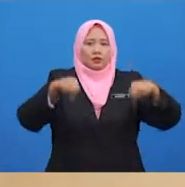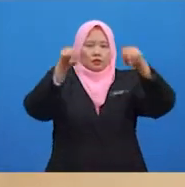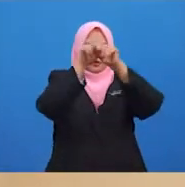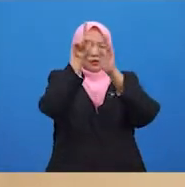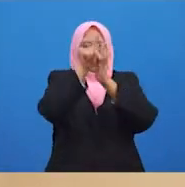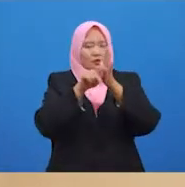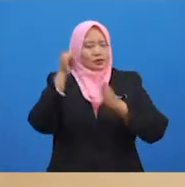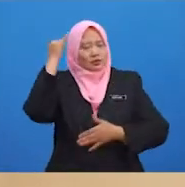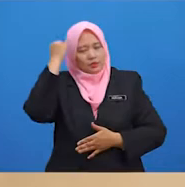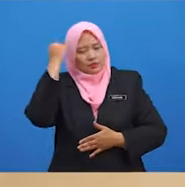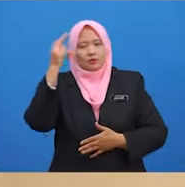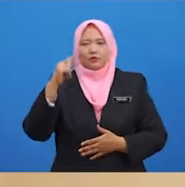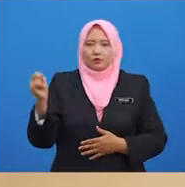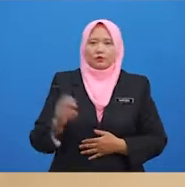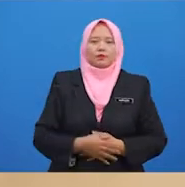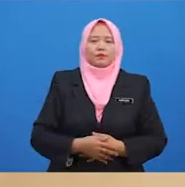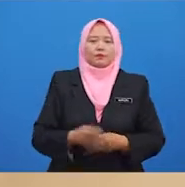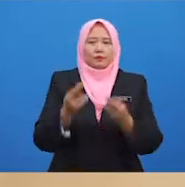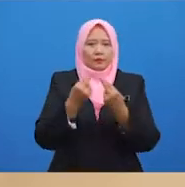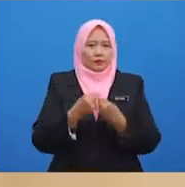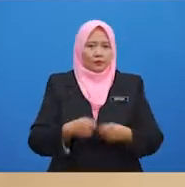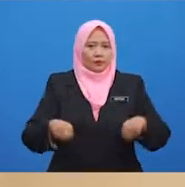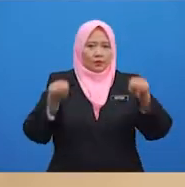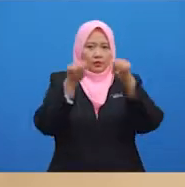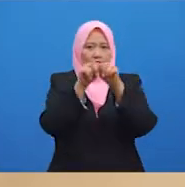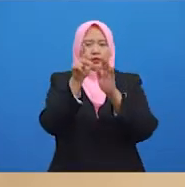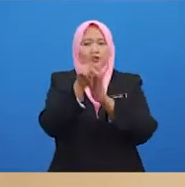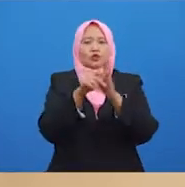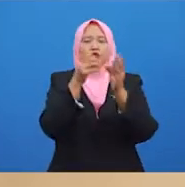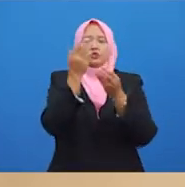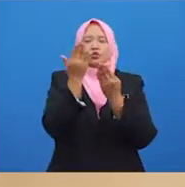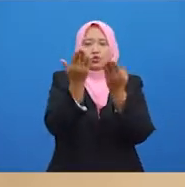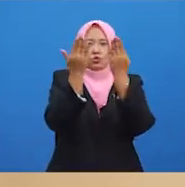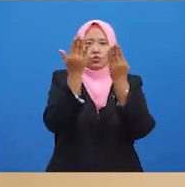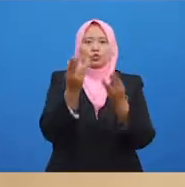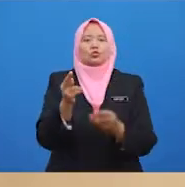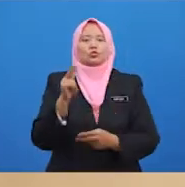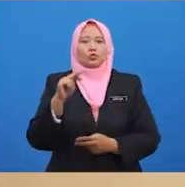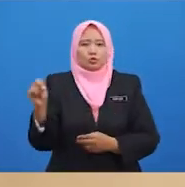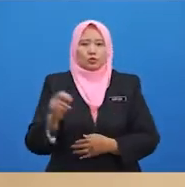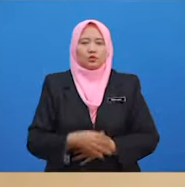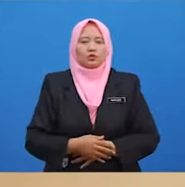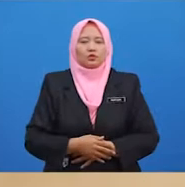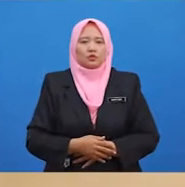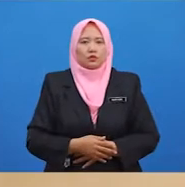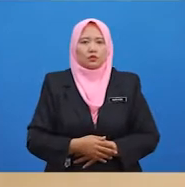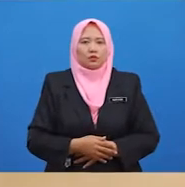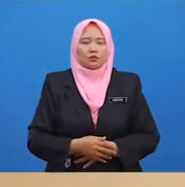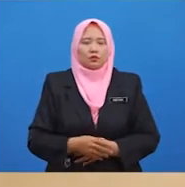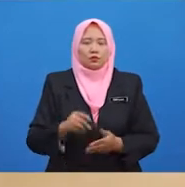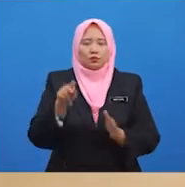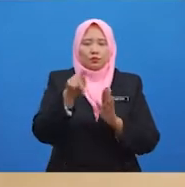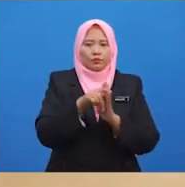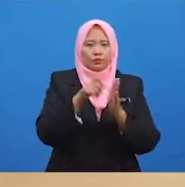Nilai kesyukuran dapat dibuktikan apabila penyajak berterima kasih dan menunjukkan rasa syukur